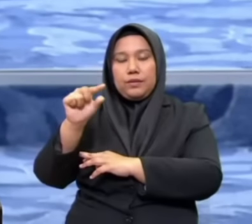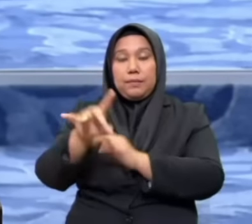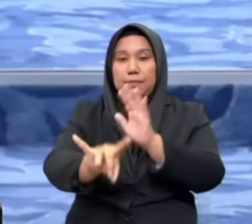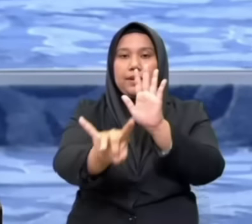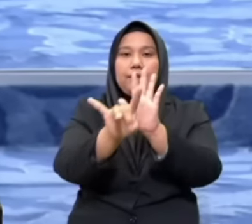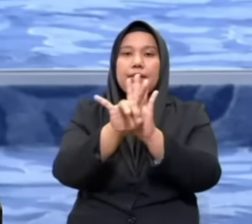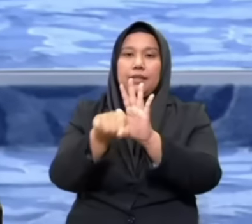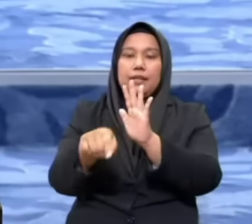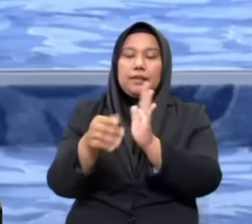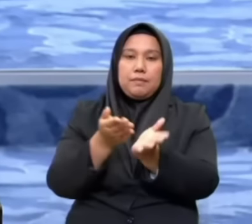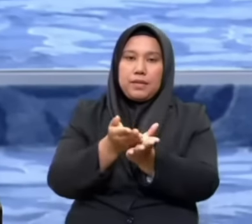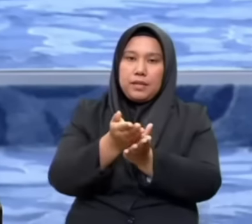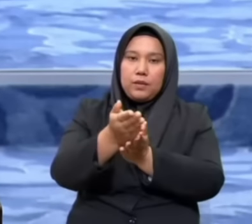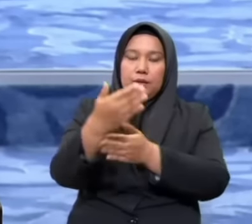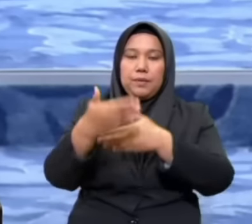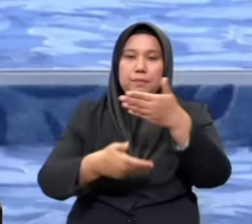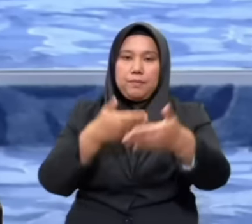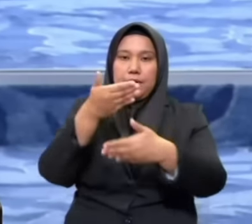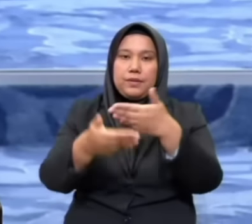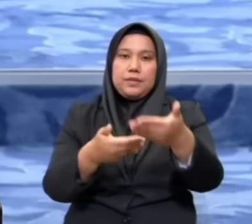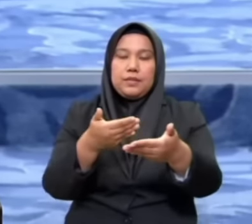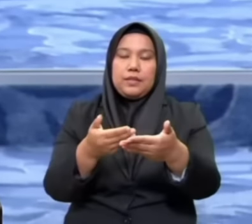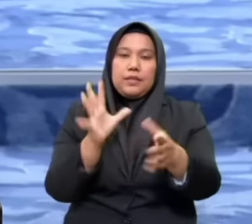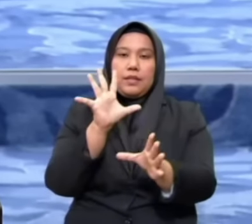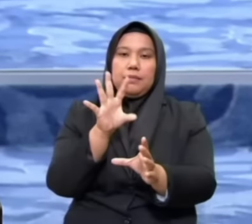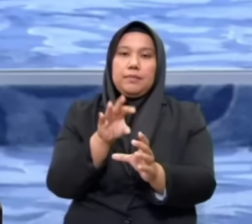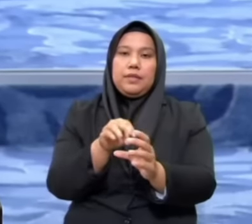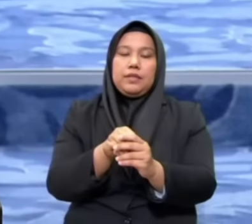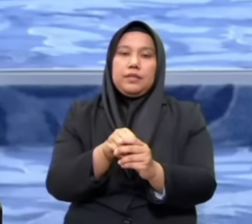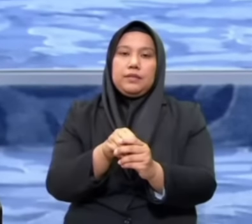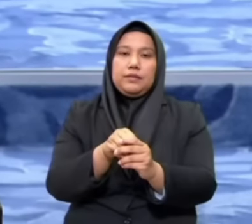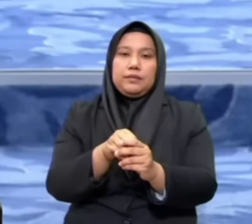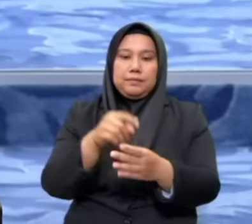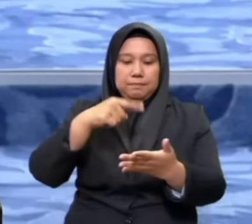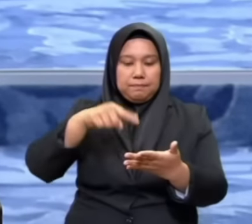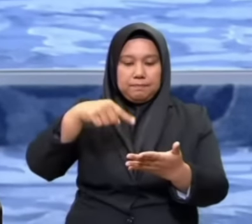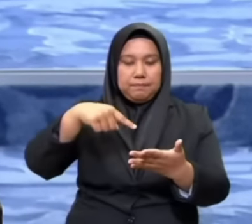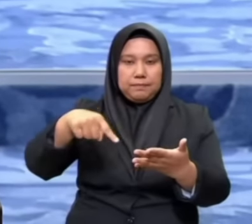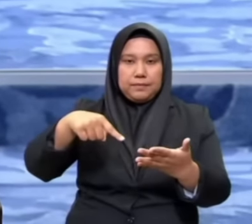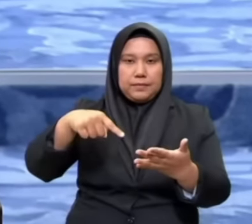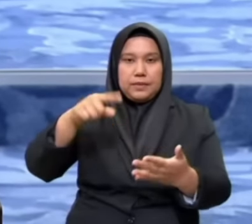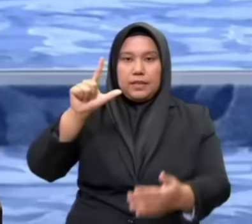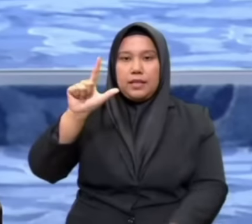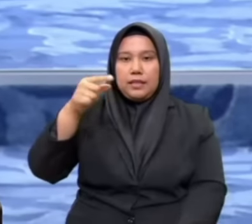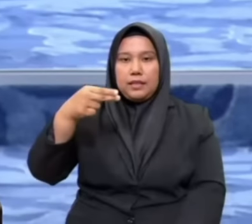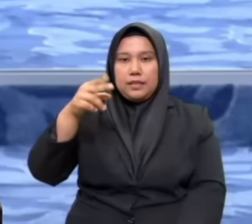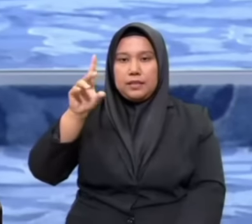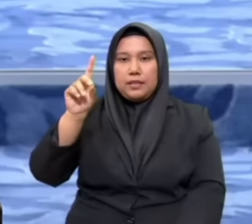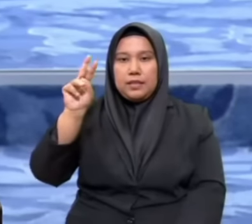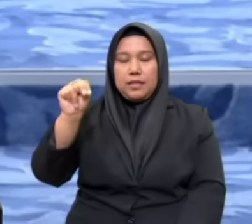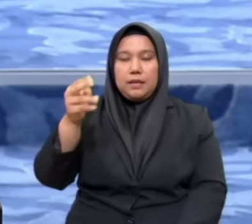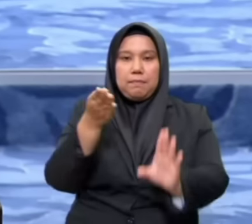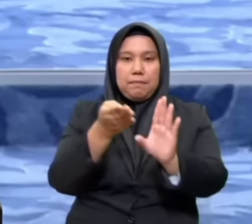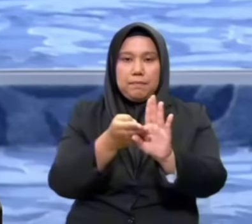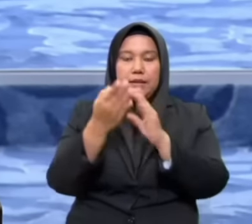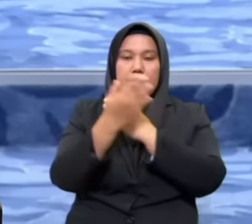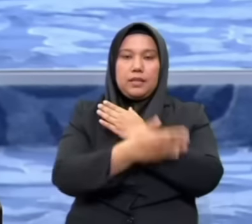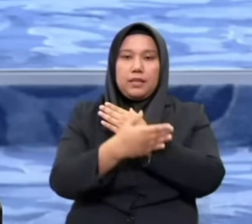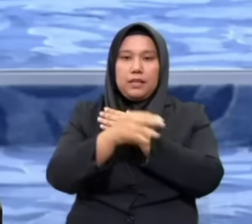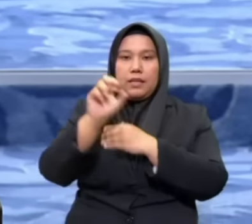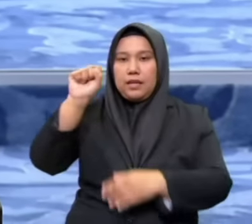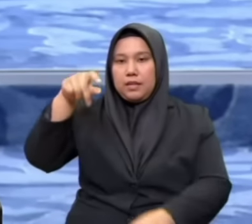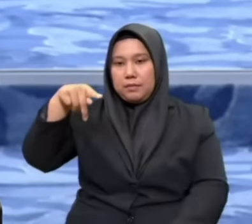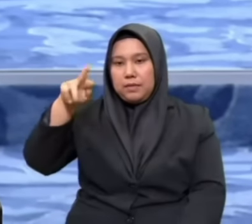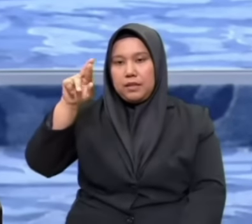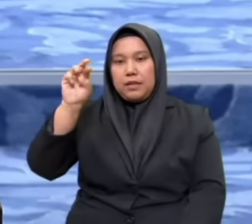Pelantikan ini melalui proses termasuk semakan dari LHDN, Bank Negara,